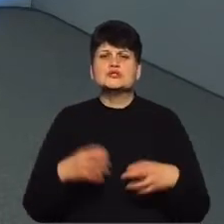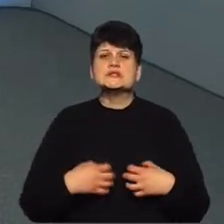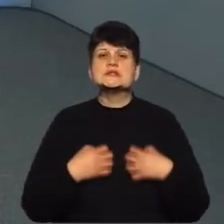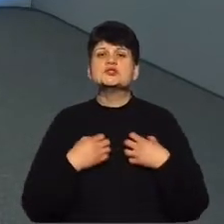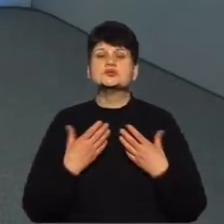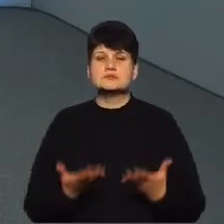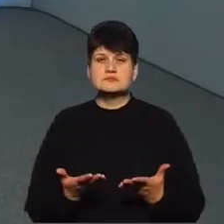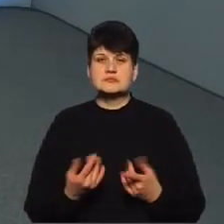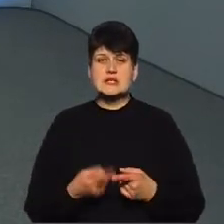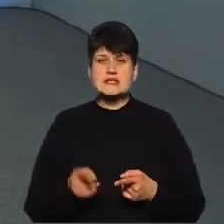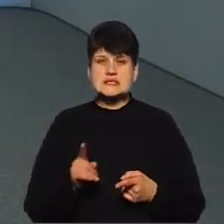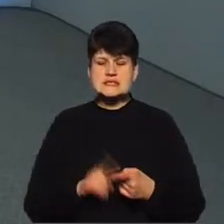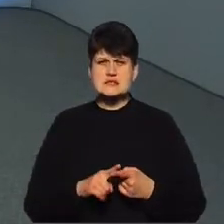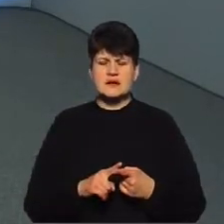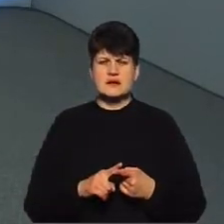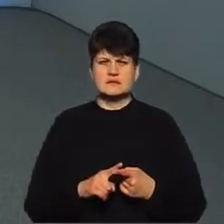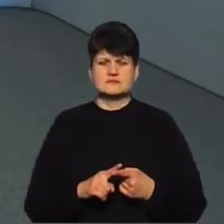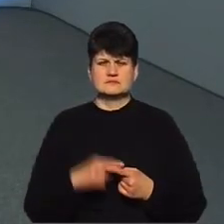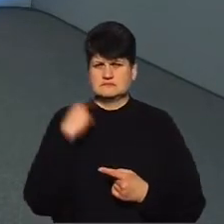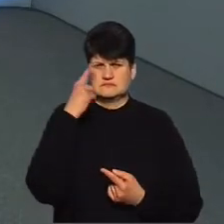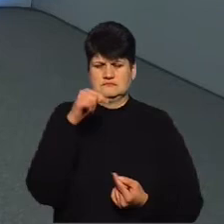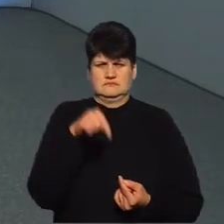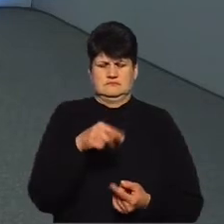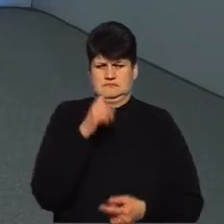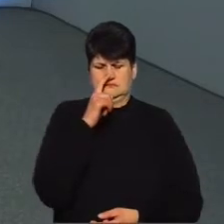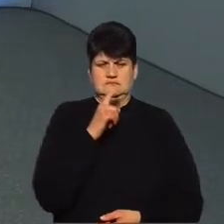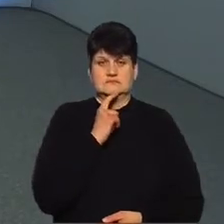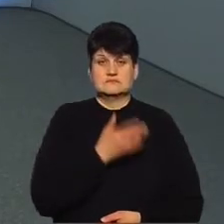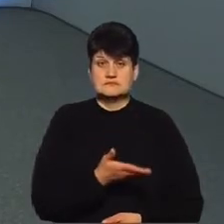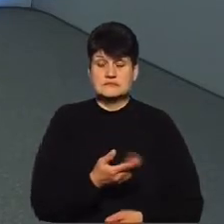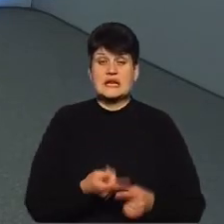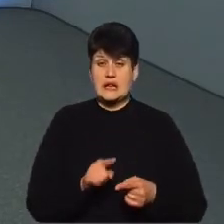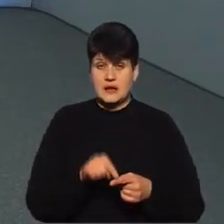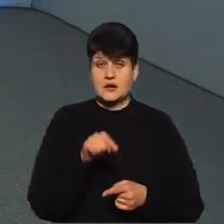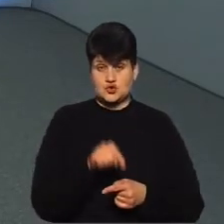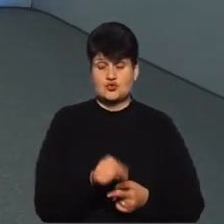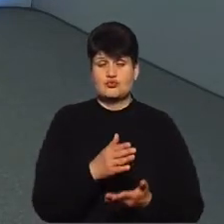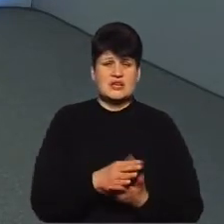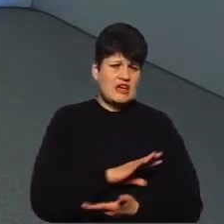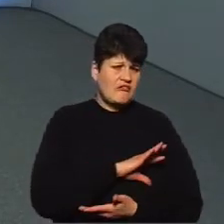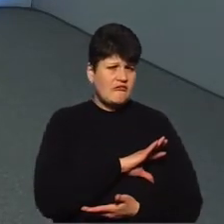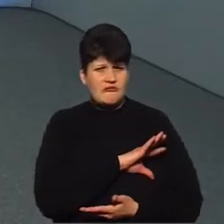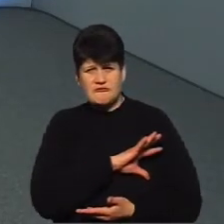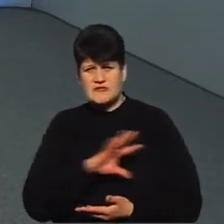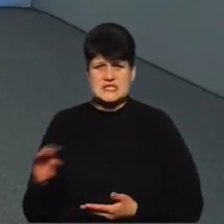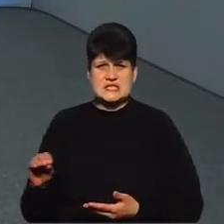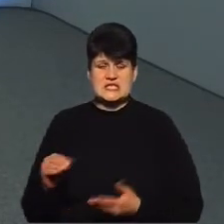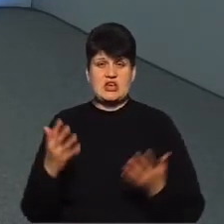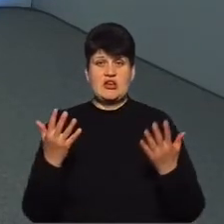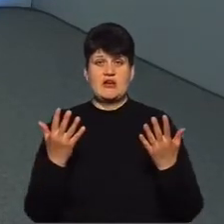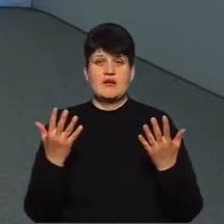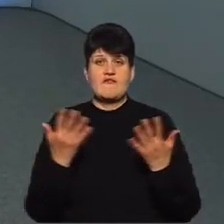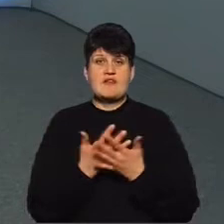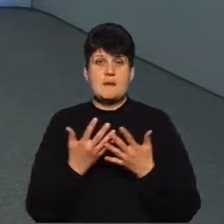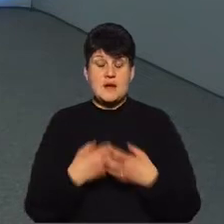це щось неперсоніфіковане. На цьому базуються всі сюжети фільмів жахів. Коли